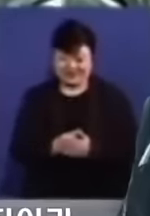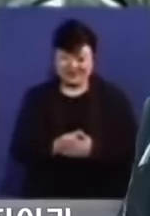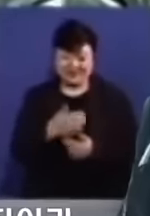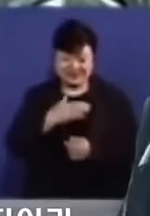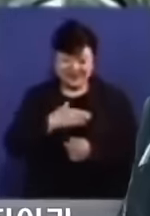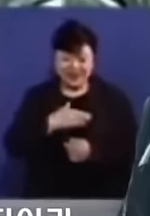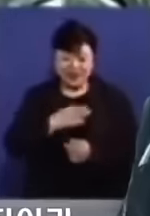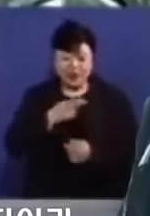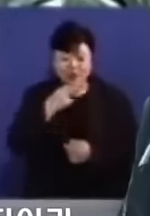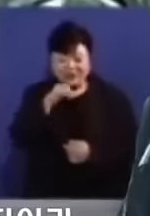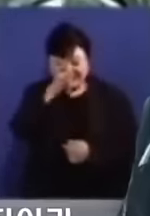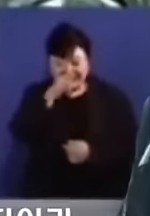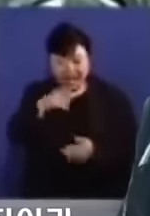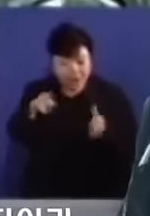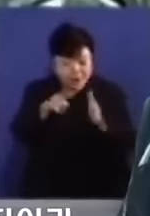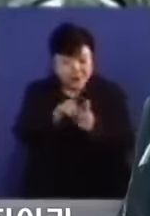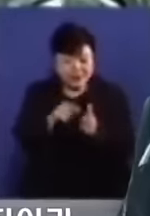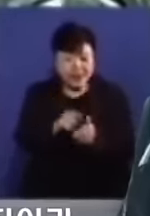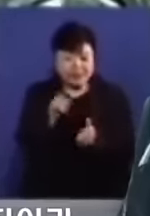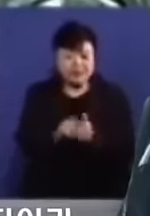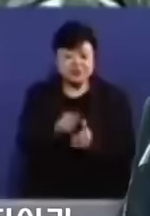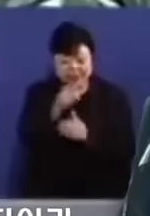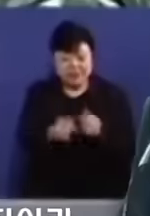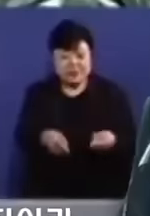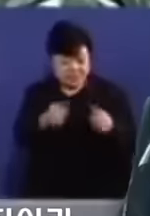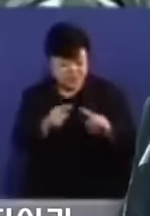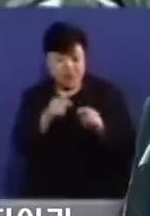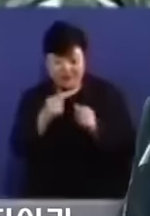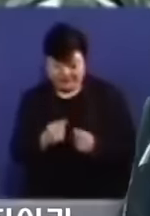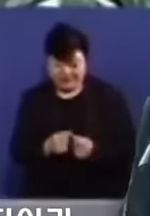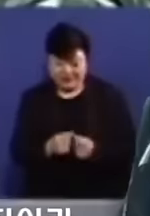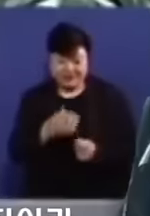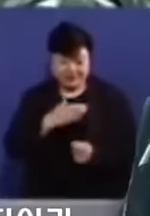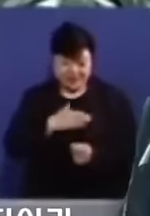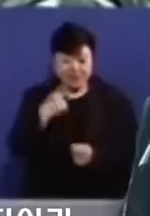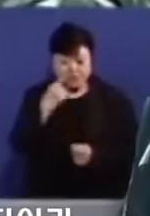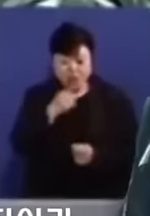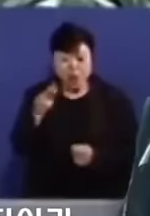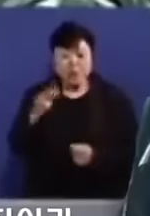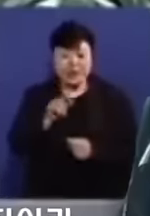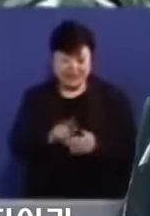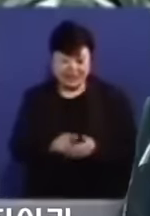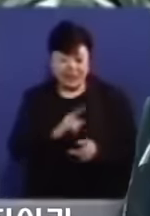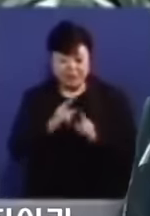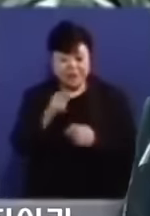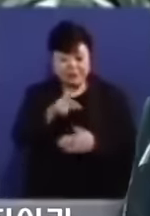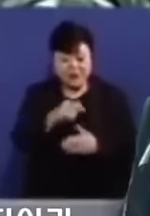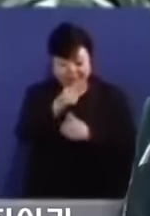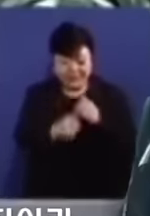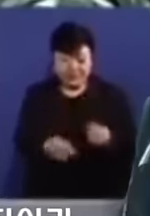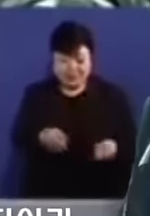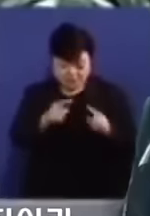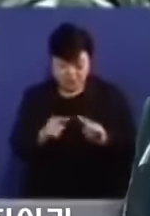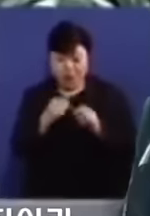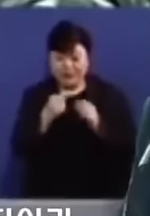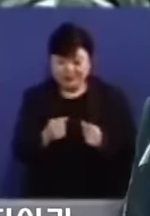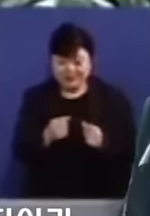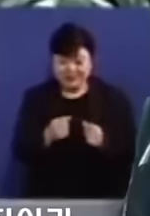내가 없는 것을 있는 것 같이 믿을 때 믿음 속에 하나님 들어와 계시고, 내가 입술로 고백할 때 말씀 속에 하나님이 들어와